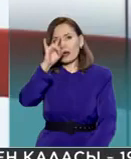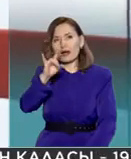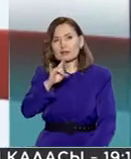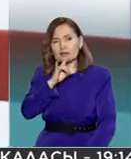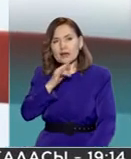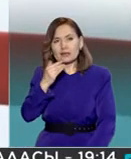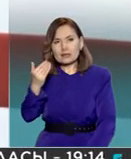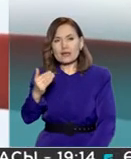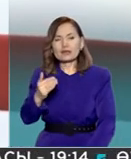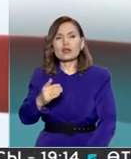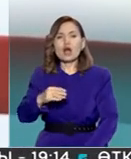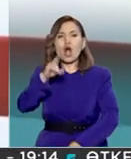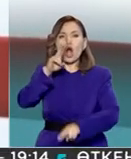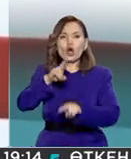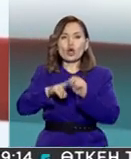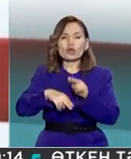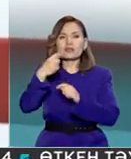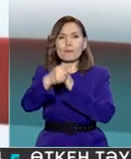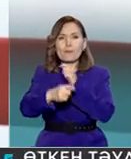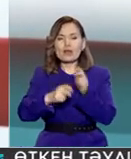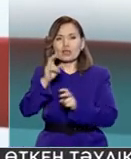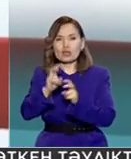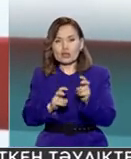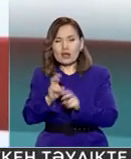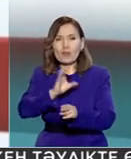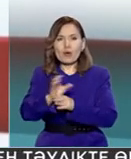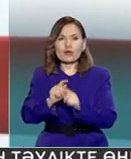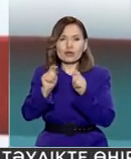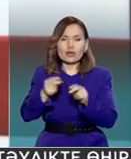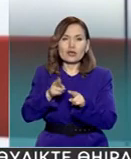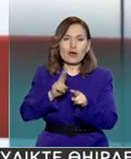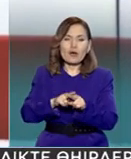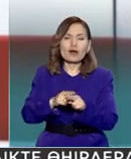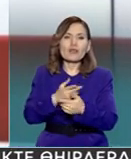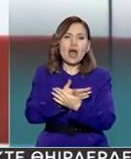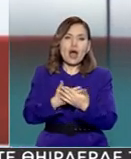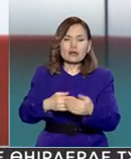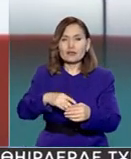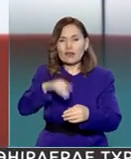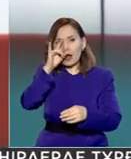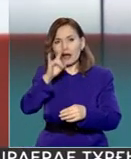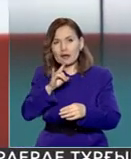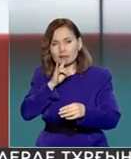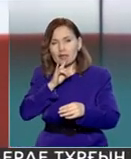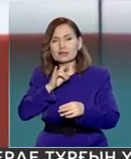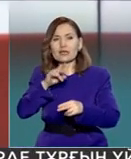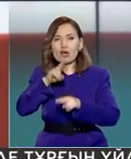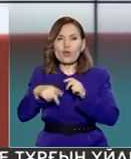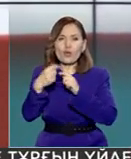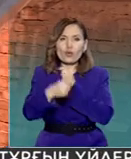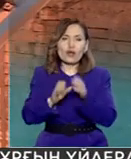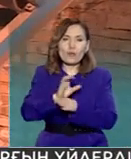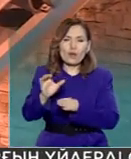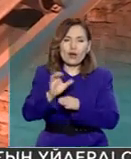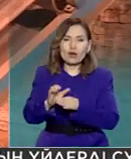Құрылыс материалдары өзімізде өндіріле бастайды. Керамикалық плита, газоблок, жылу, оқшаулағыш материалдар мен панельдерді алдағы уақытта